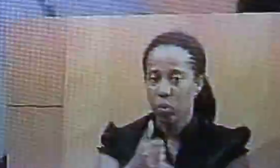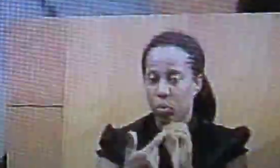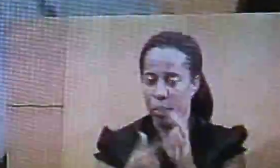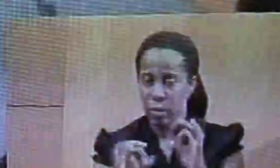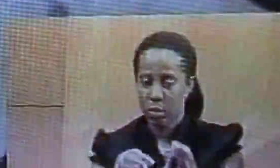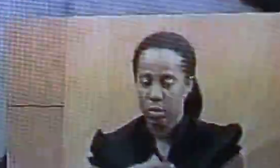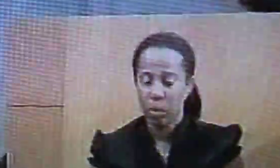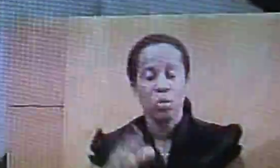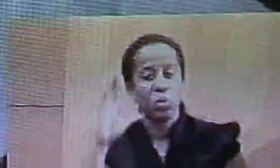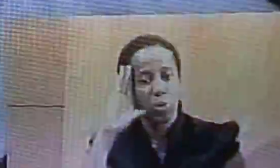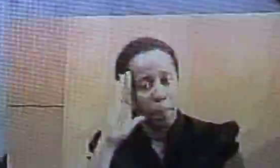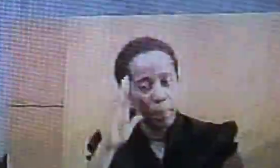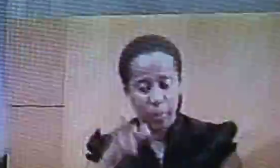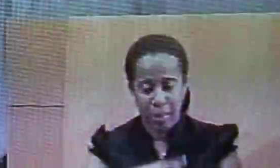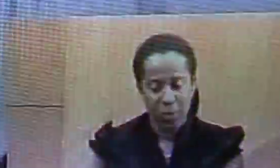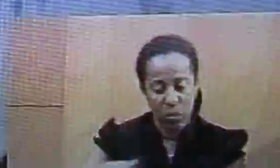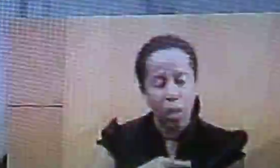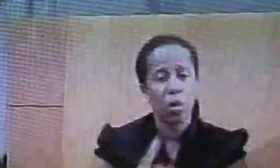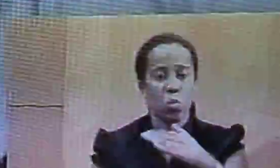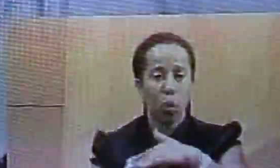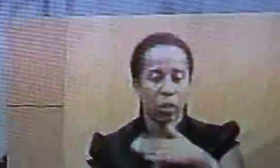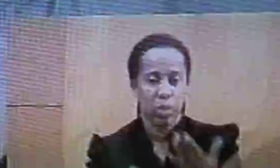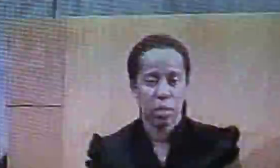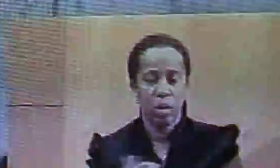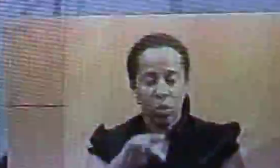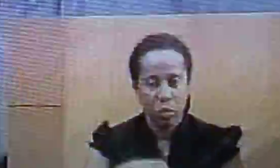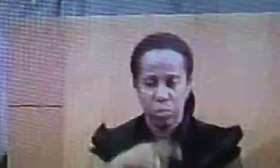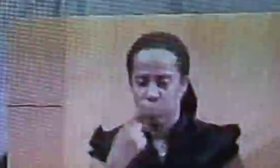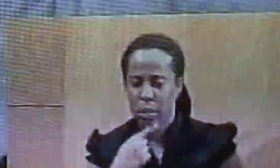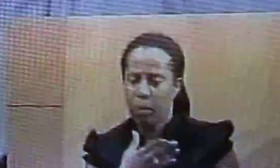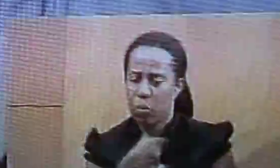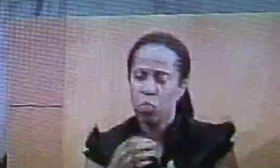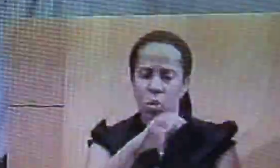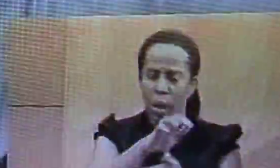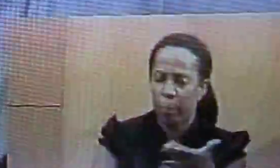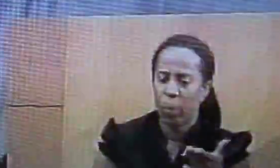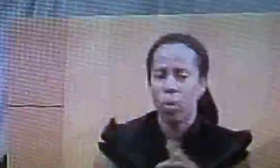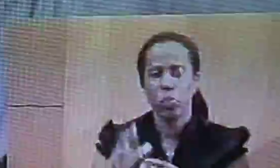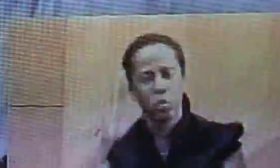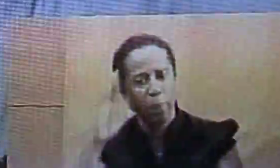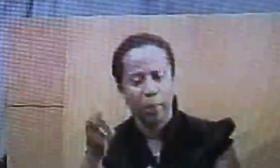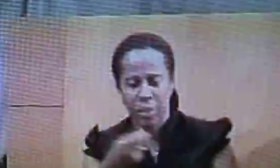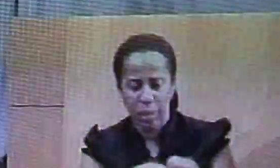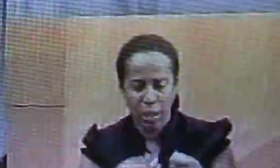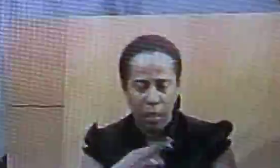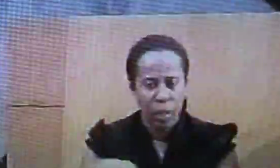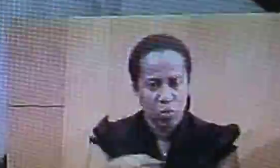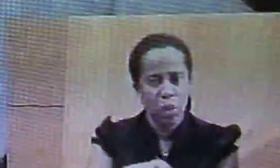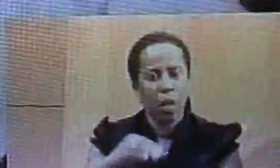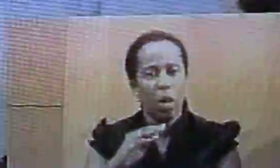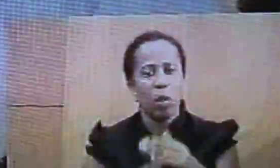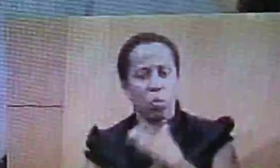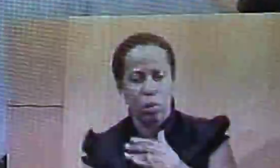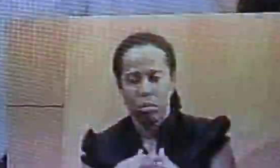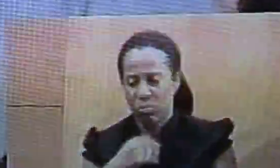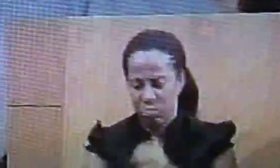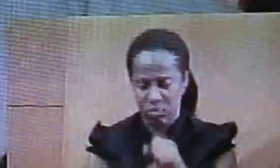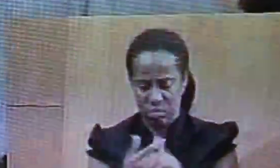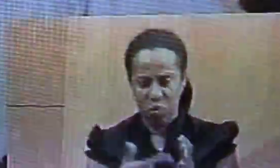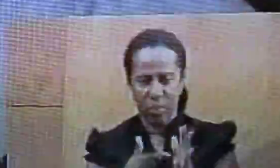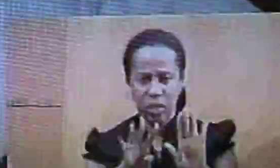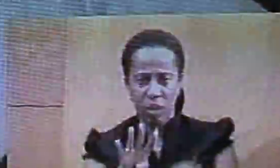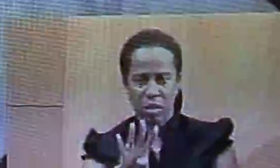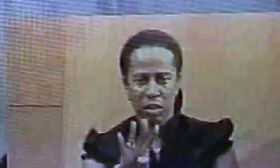La Chambre régionale des comptes, vous avez beaucoup parlé du rapport que la Chambre régionale des comptes avait fait en 2004, mais vous n'avez pas parlé du